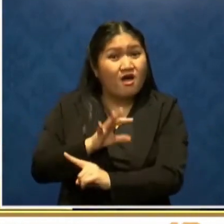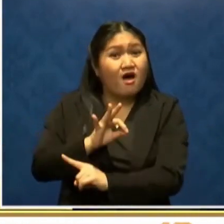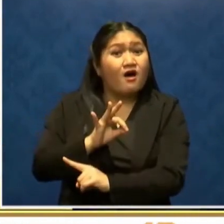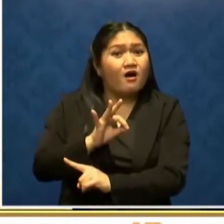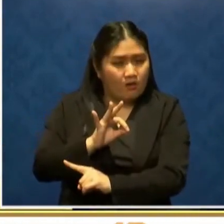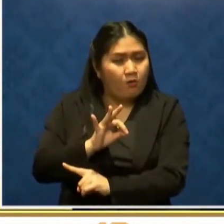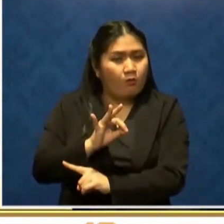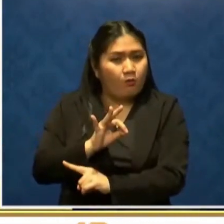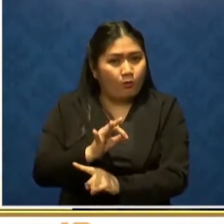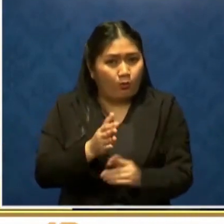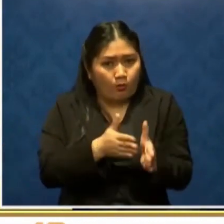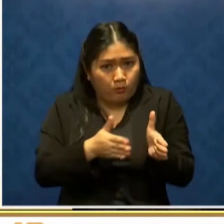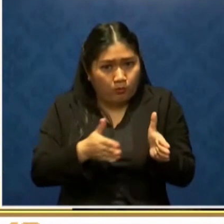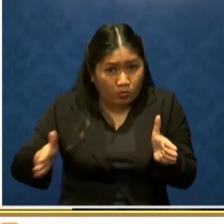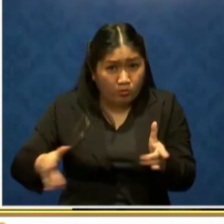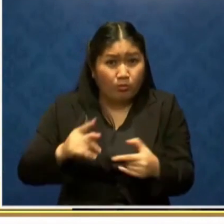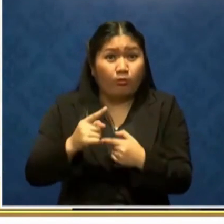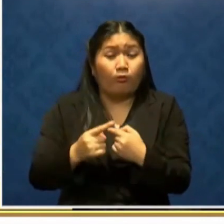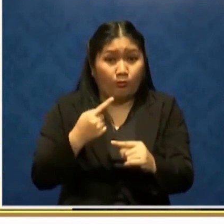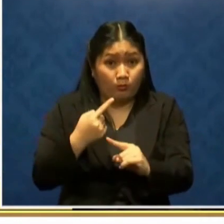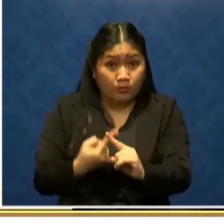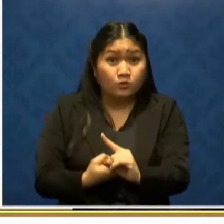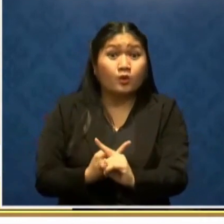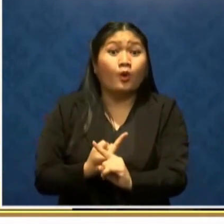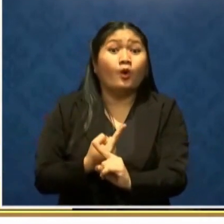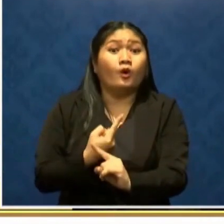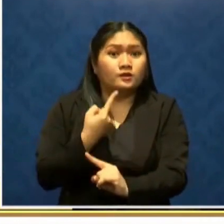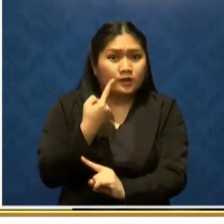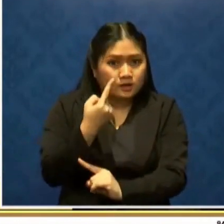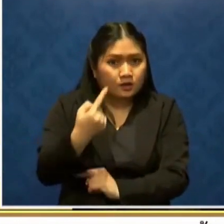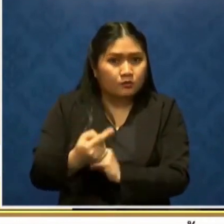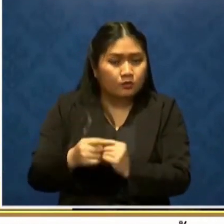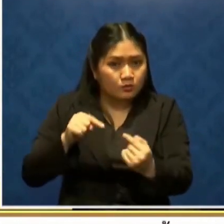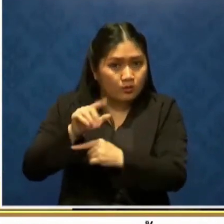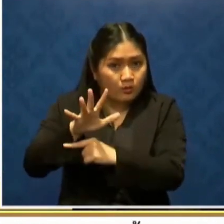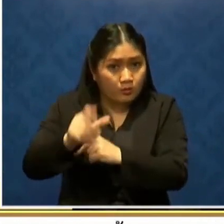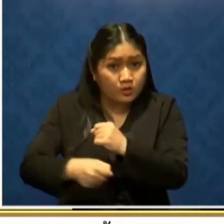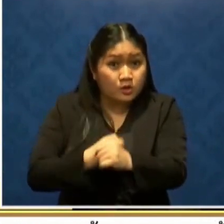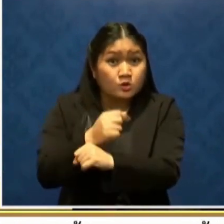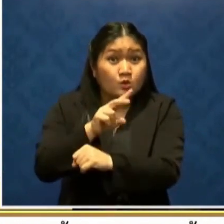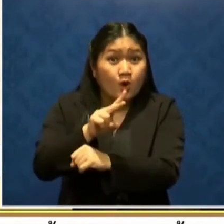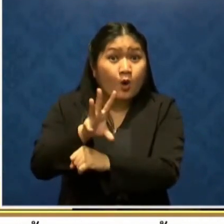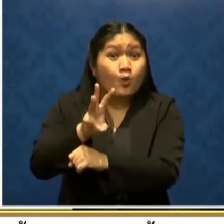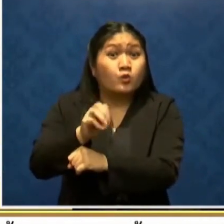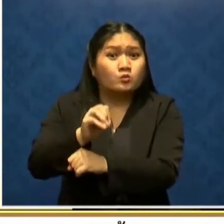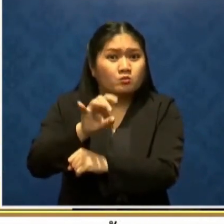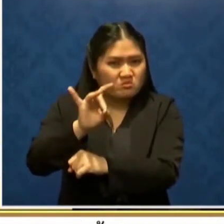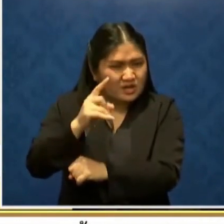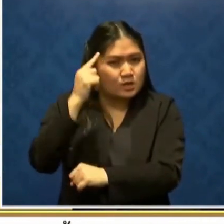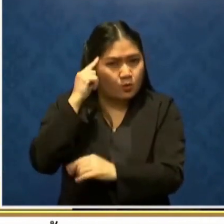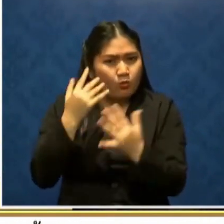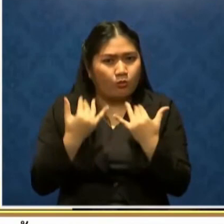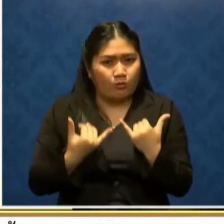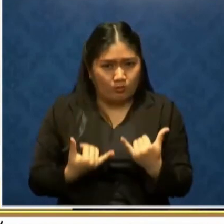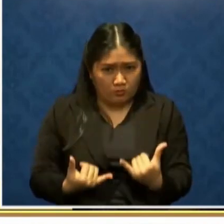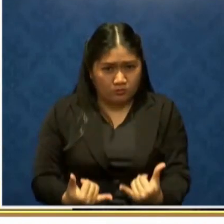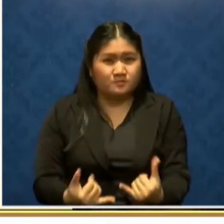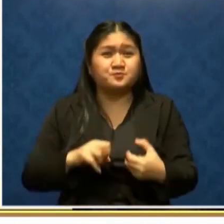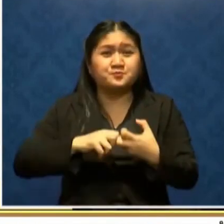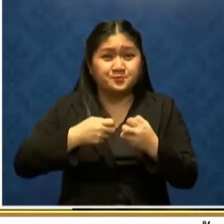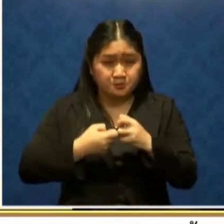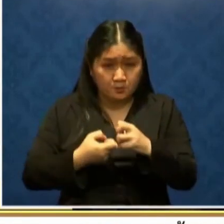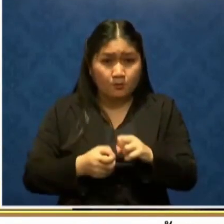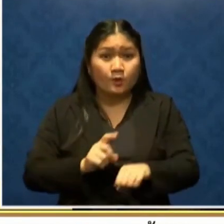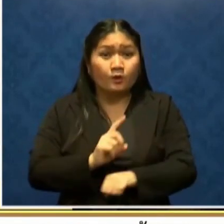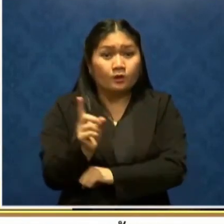สัยาก perluสรางนะครับรมาเร returns 1250 mผมคดวาตอนนี้ปัญหา